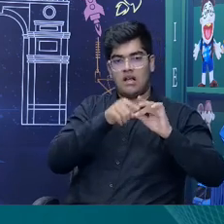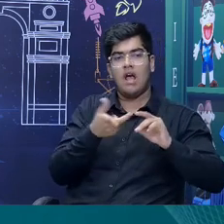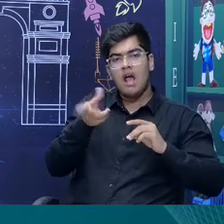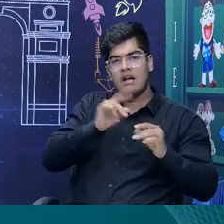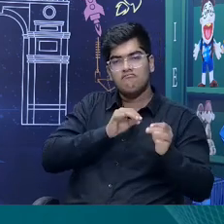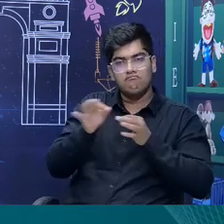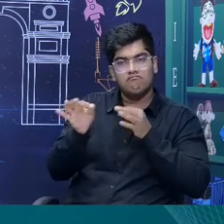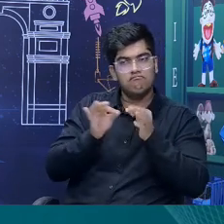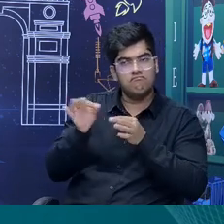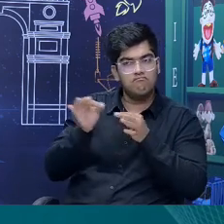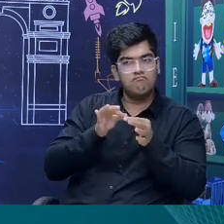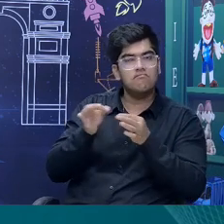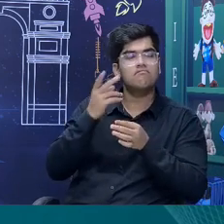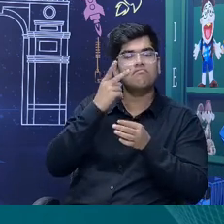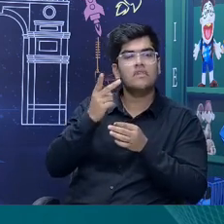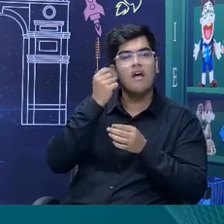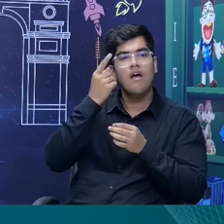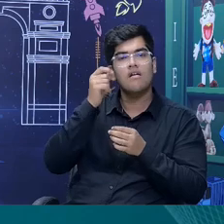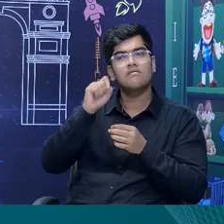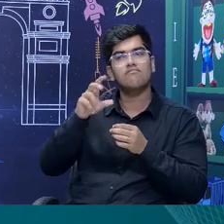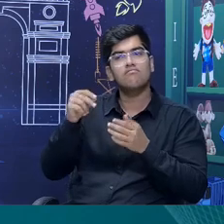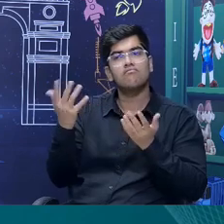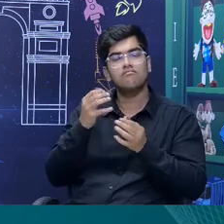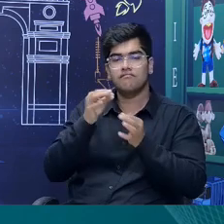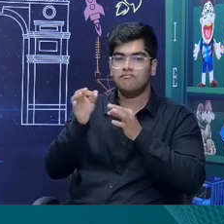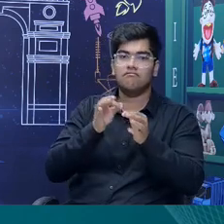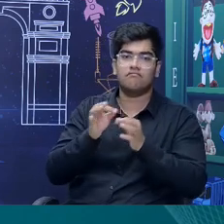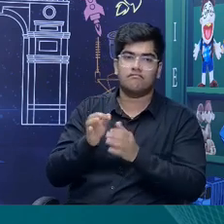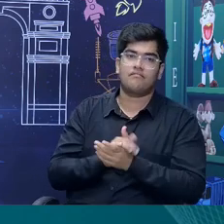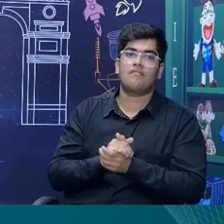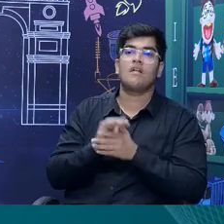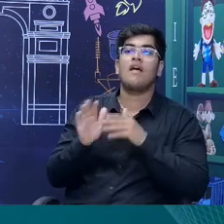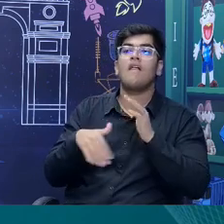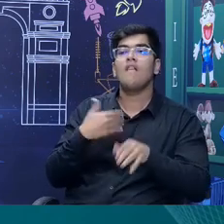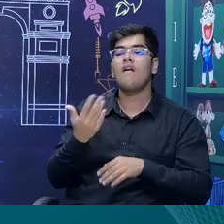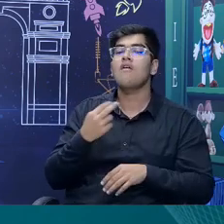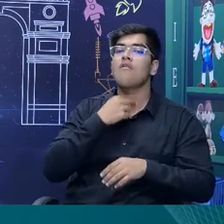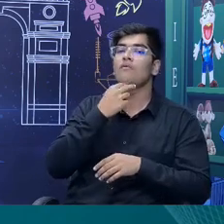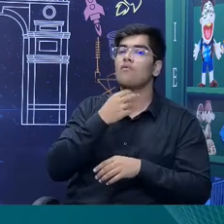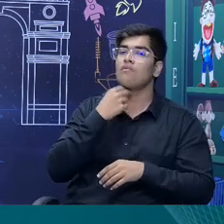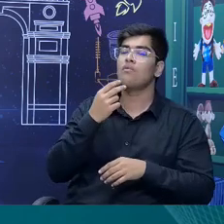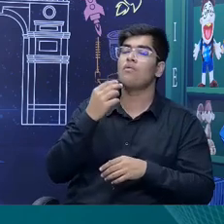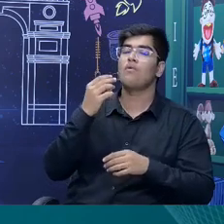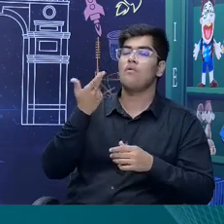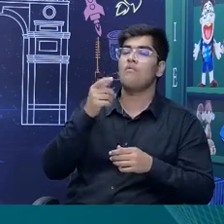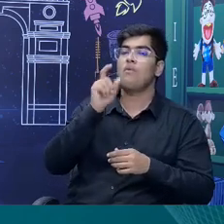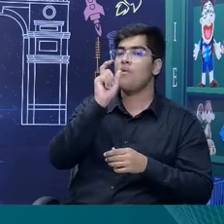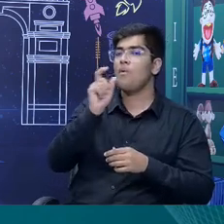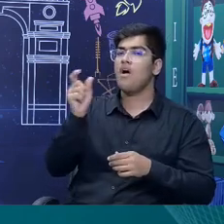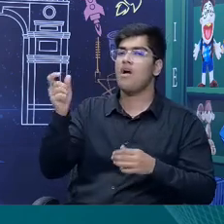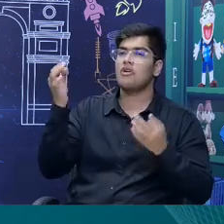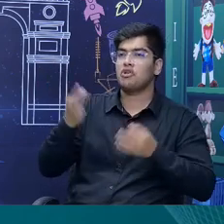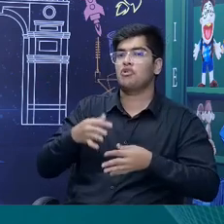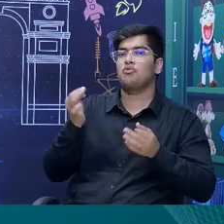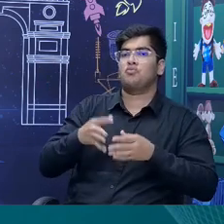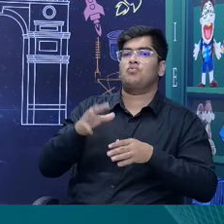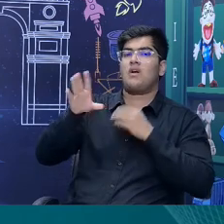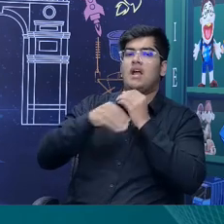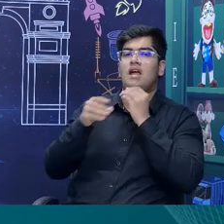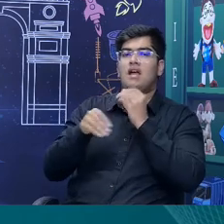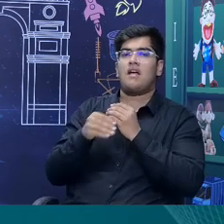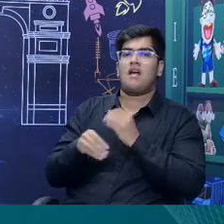वन सेकंड इंट्रोडक्शन ऑफ वोकैबलरी जैसे मैंने जब ये बढ़ाना शुरू कर है तो मेरे